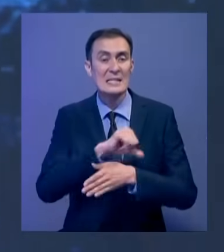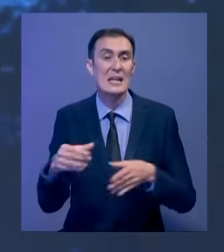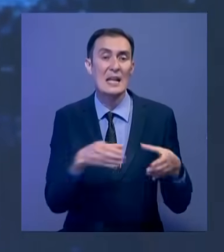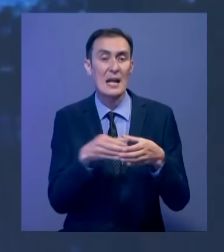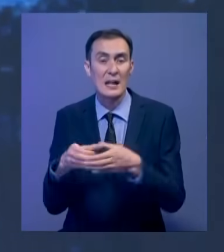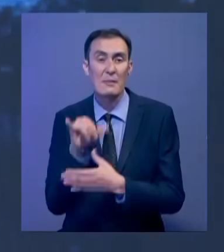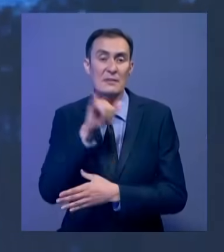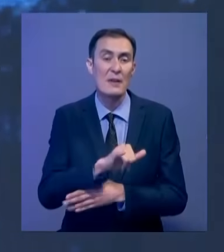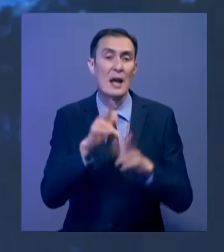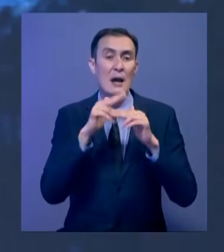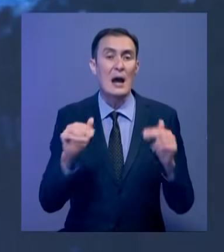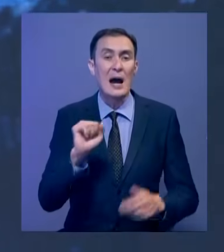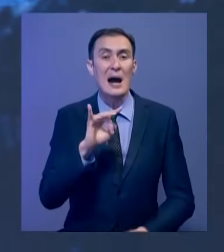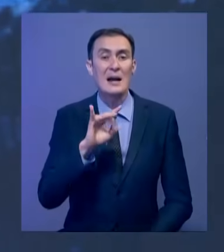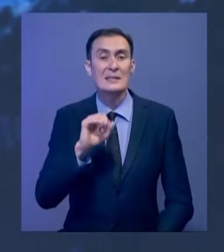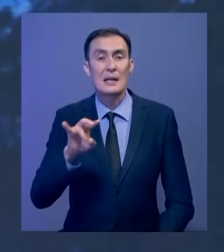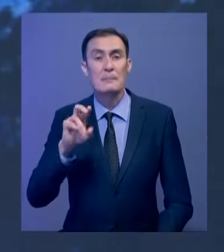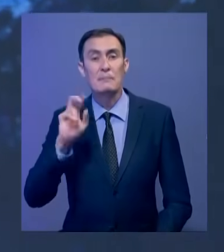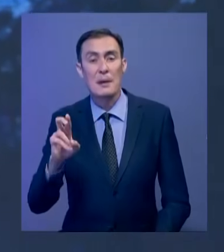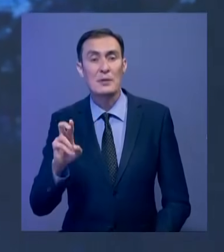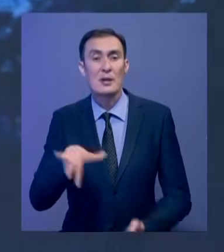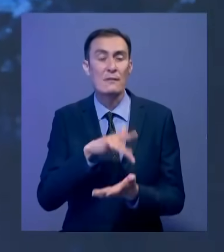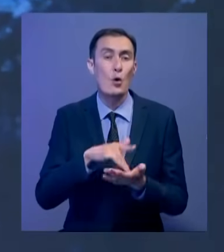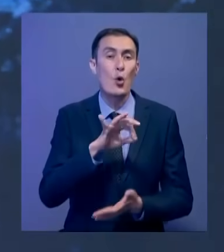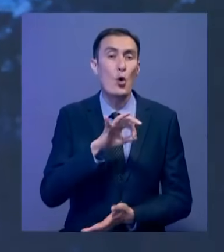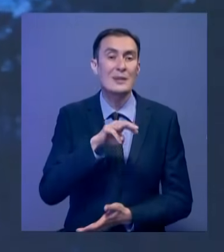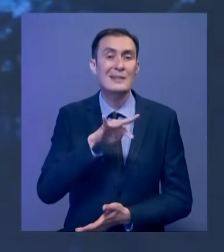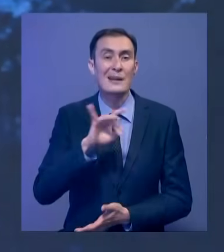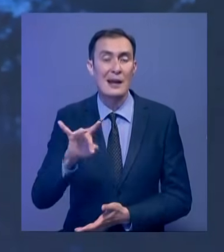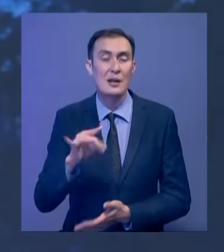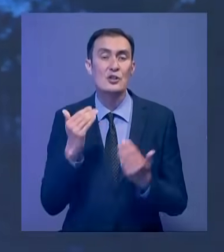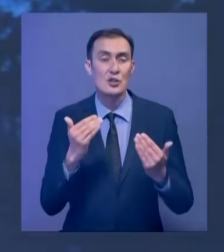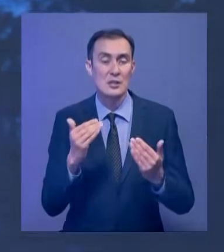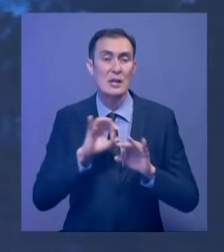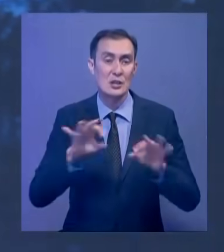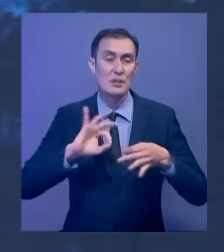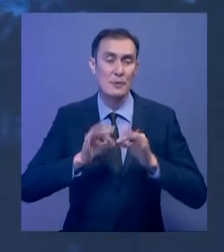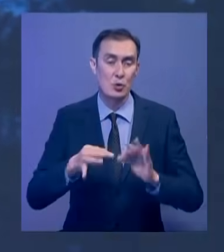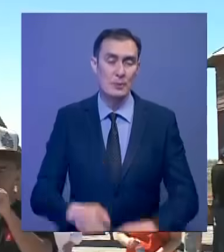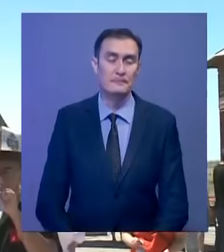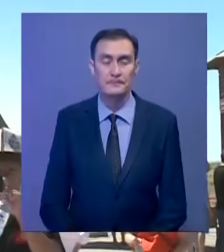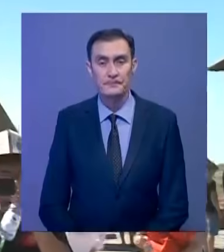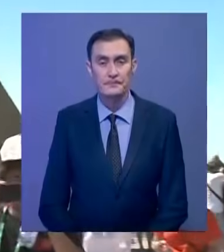делегаты посетили мавзолей Арыстанбаб и древнее городище Отырар. Подробности у Рауля Габитова.